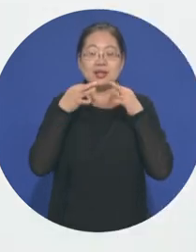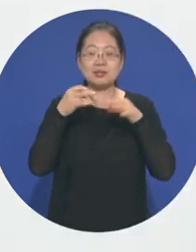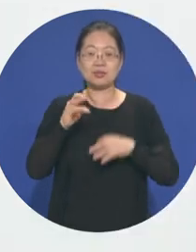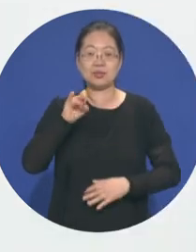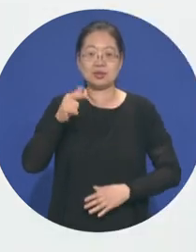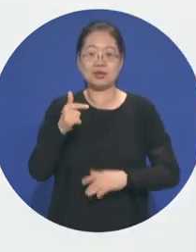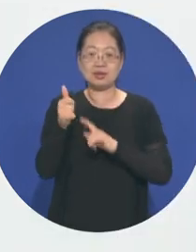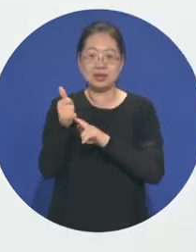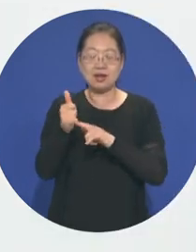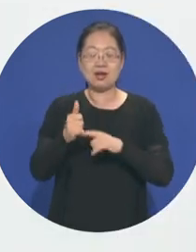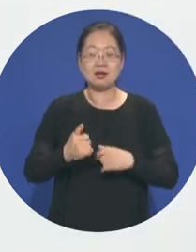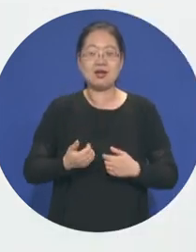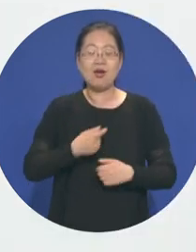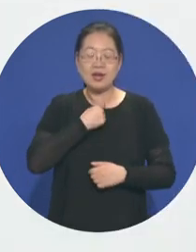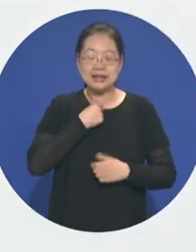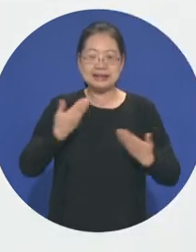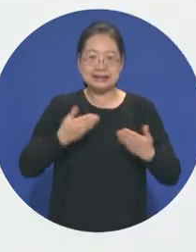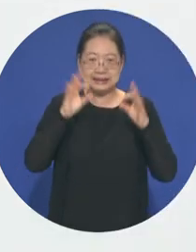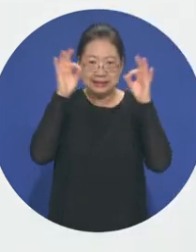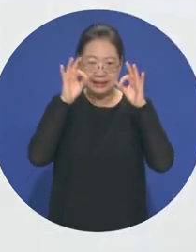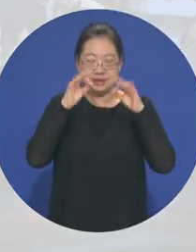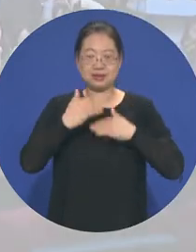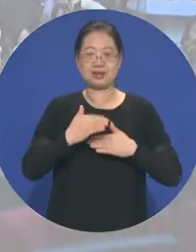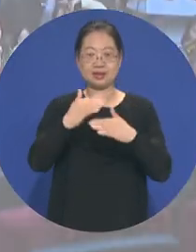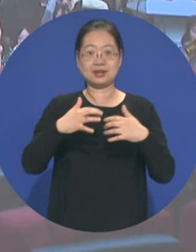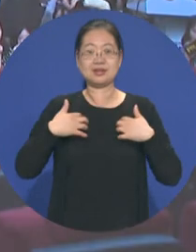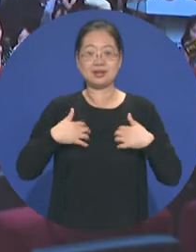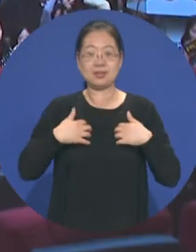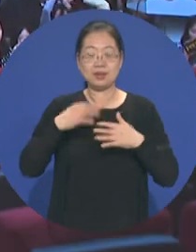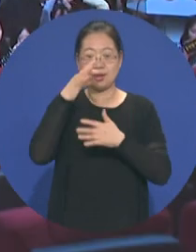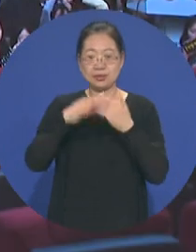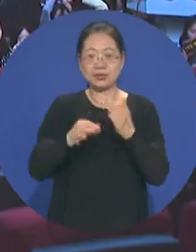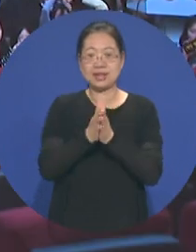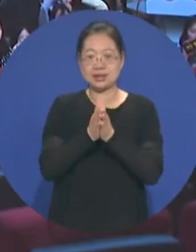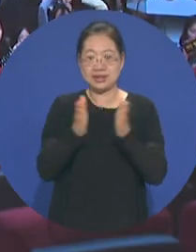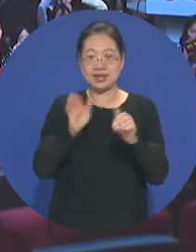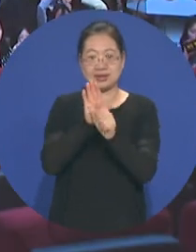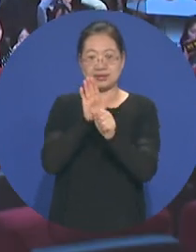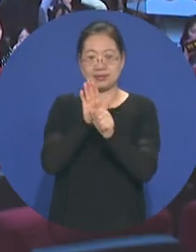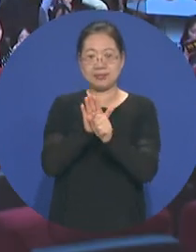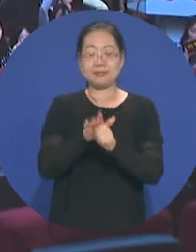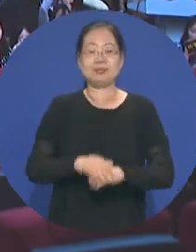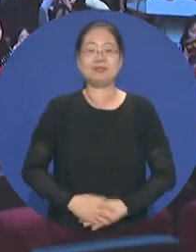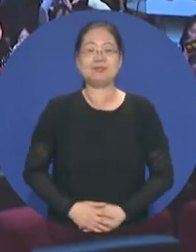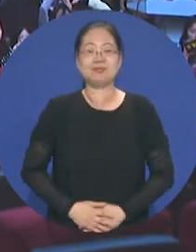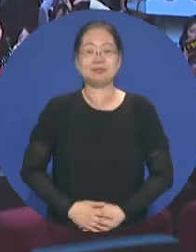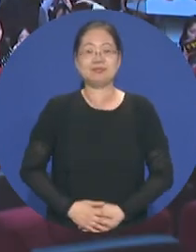지사는 하고 싶은 일을 찾는 과정을 즐기라며 프로그램 시작을 응원했습니다.